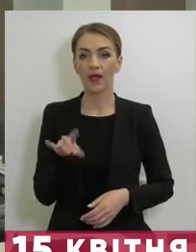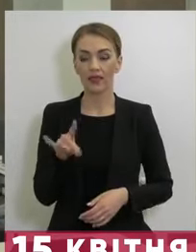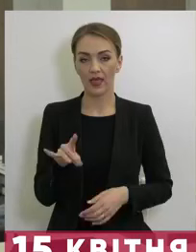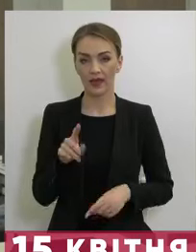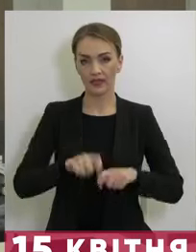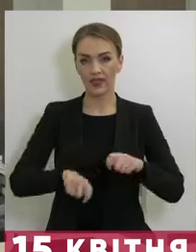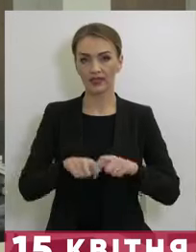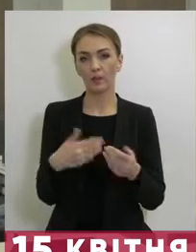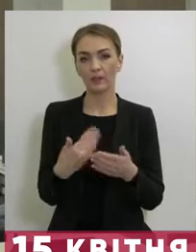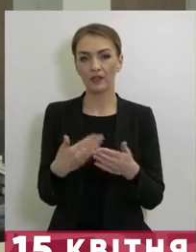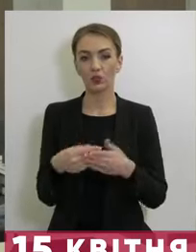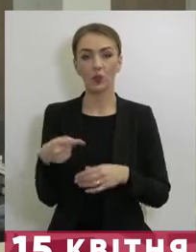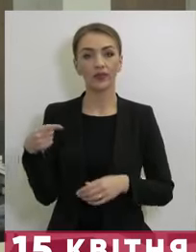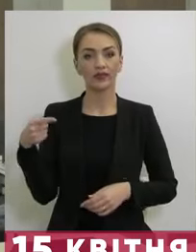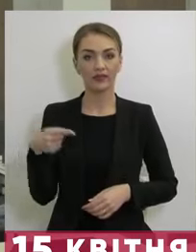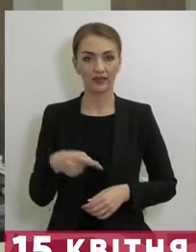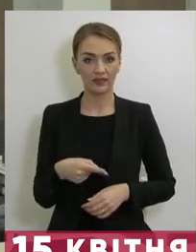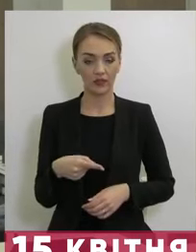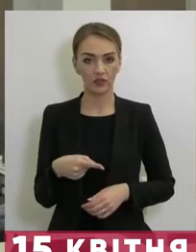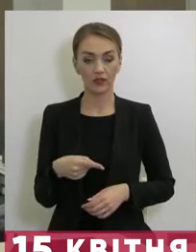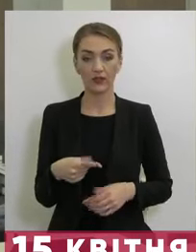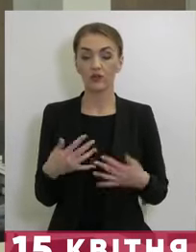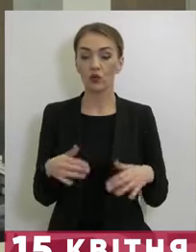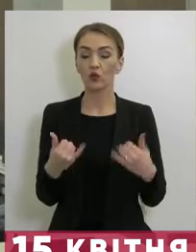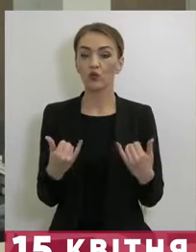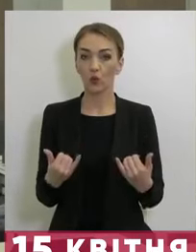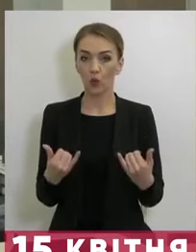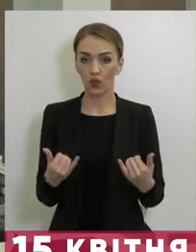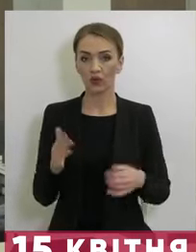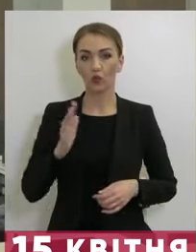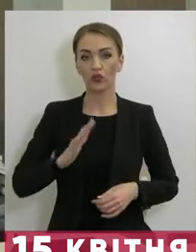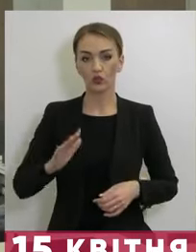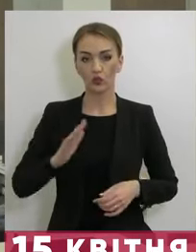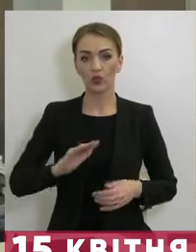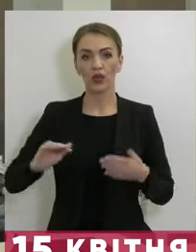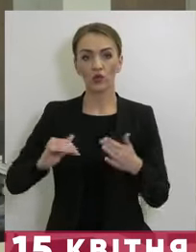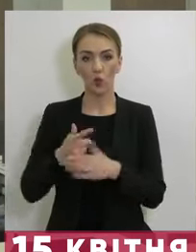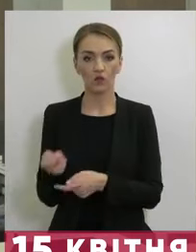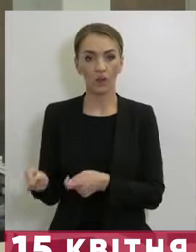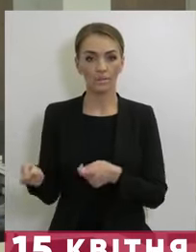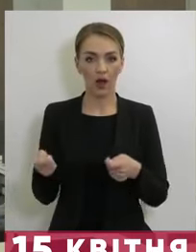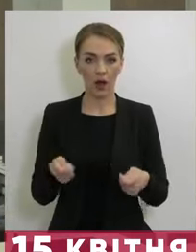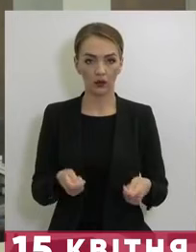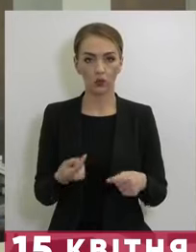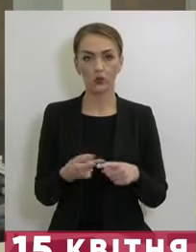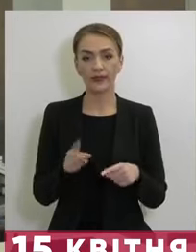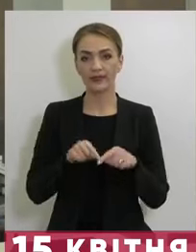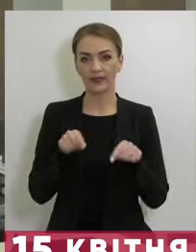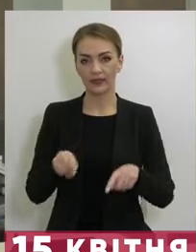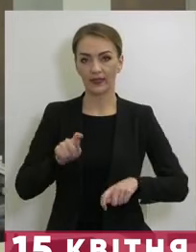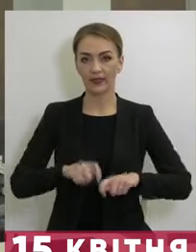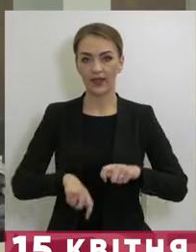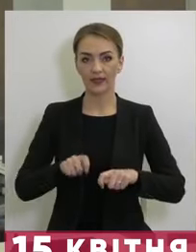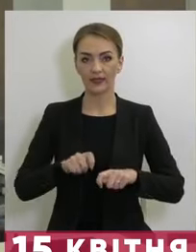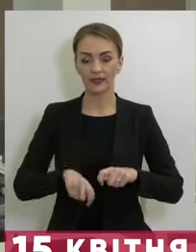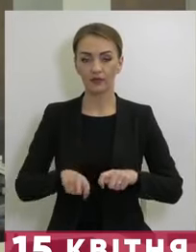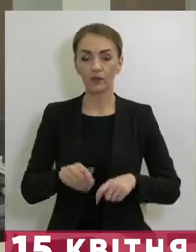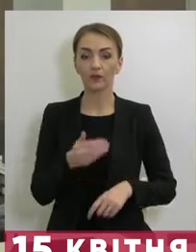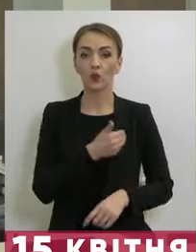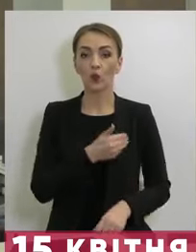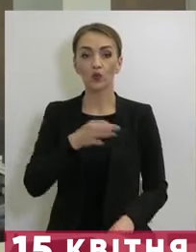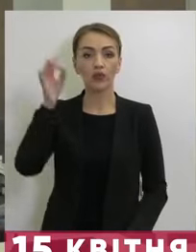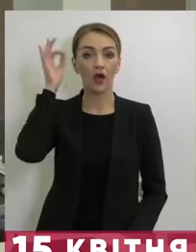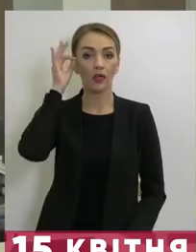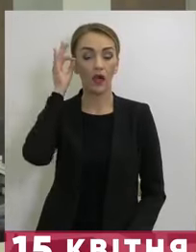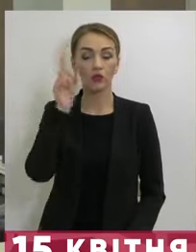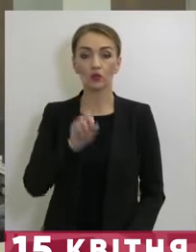їх близько 1000, і вже сьогодні ми очікуємо на чергову партію цих тестів. Хочу